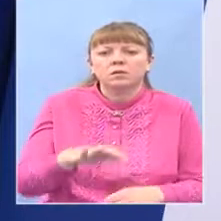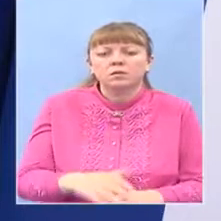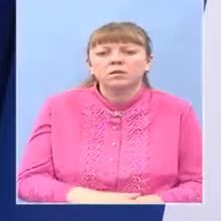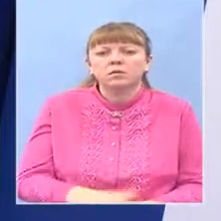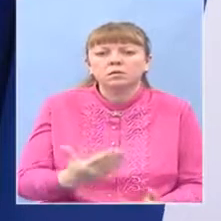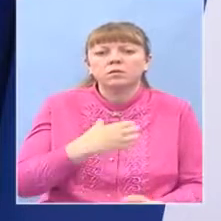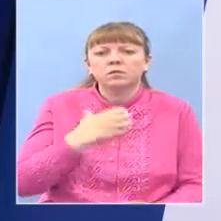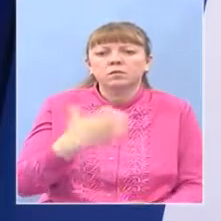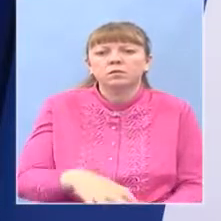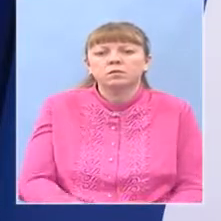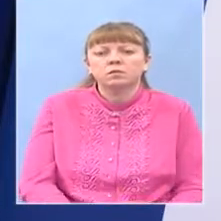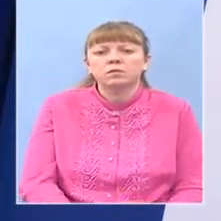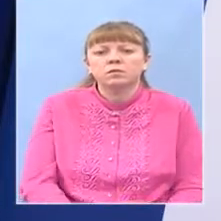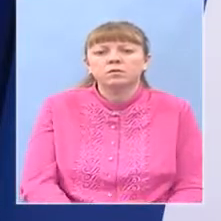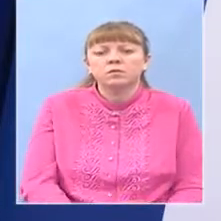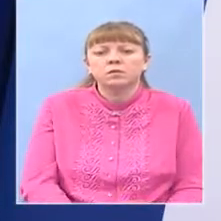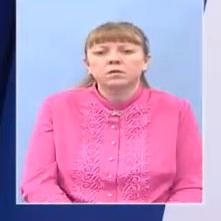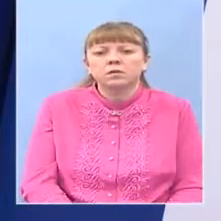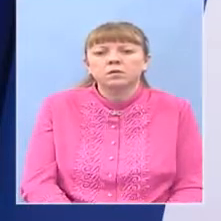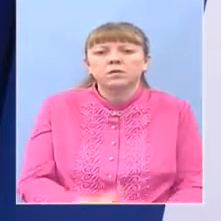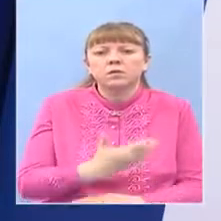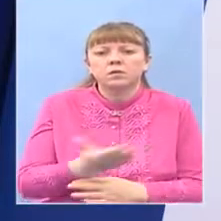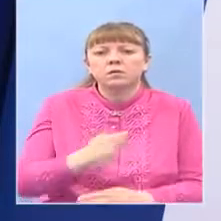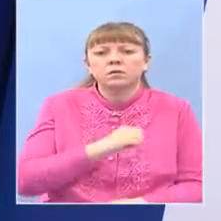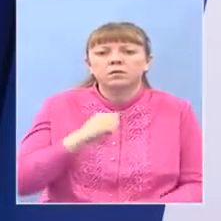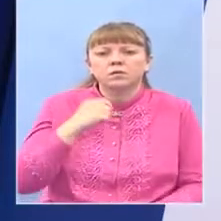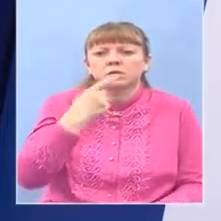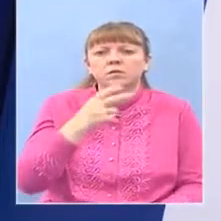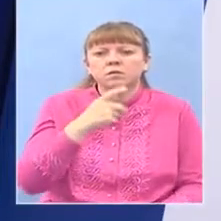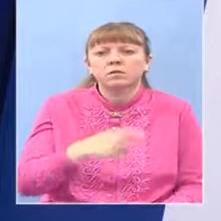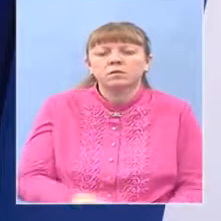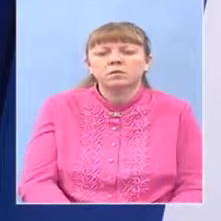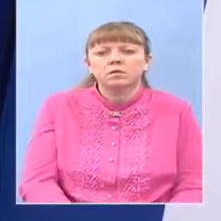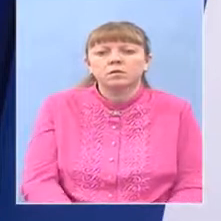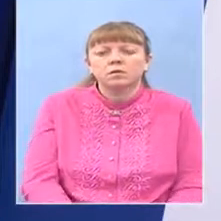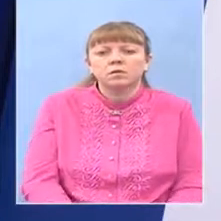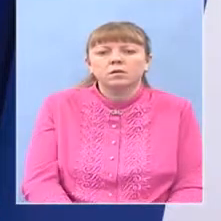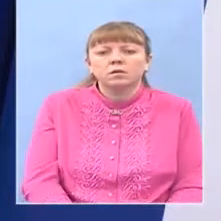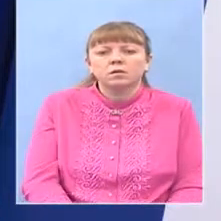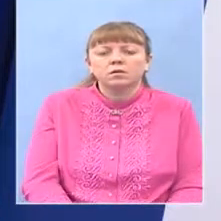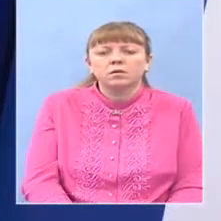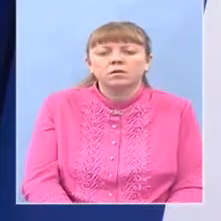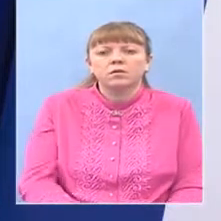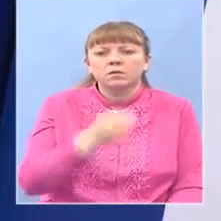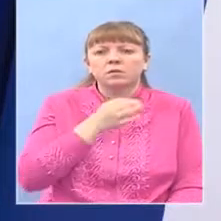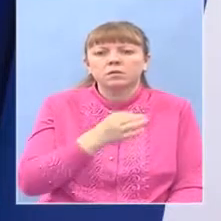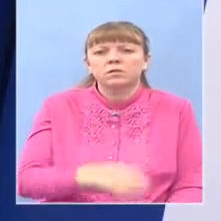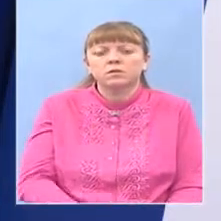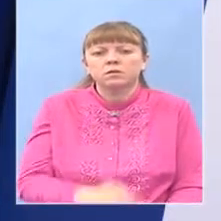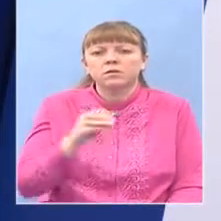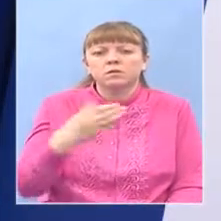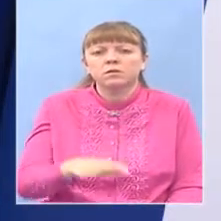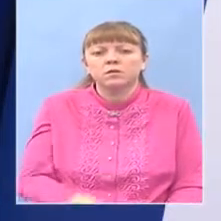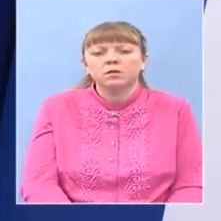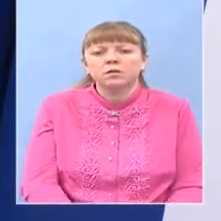здесь она важна. И насколько открыта сама организация неправительственная, да, когда он говорит об этих результатах